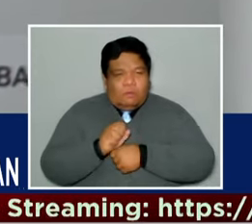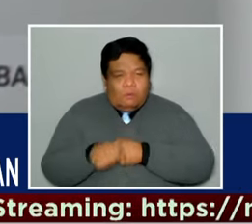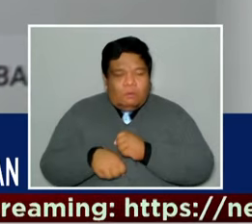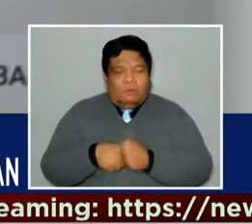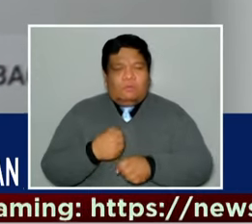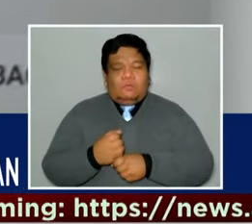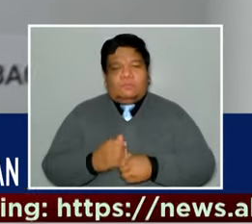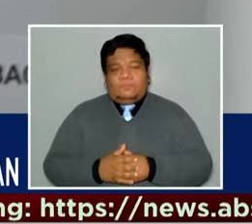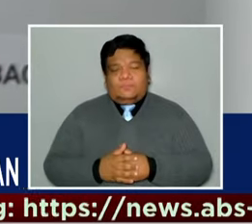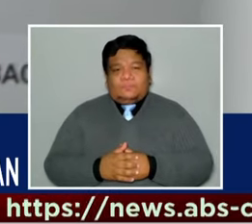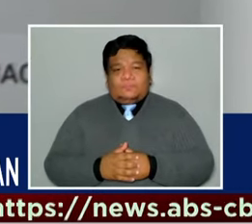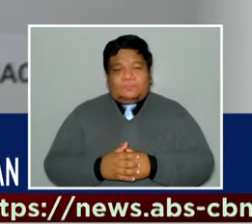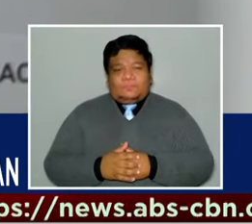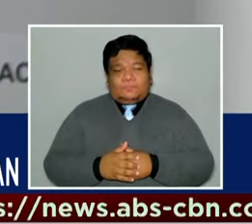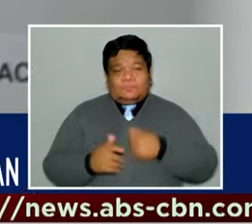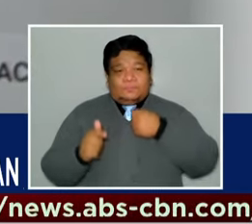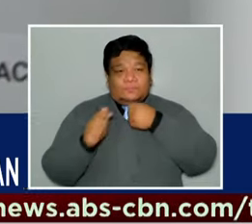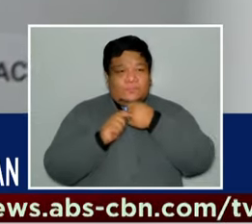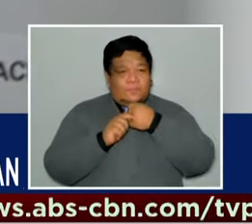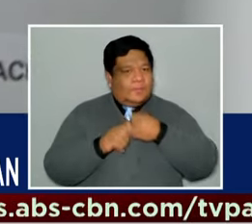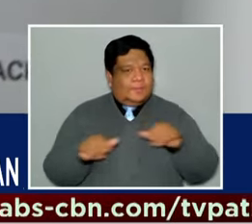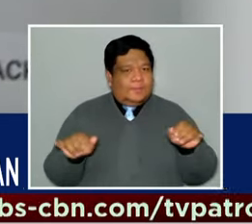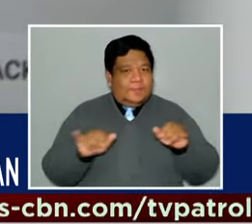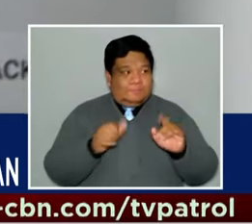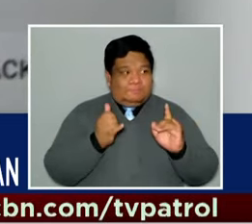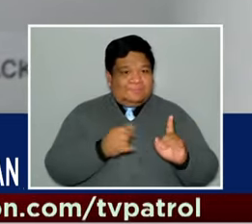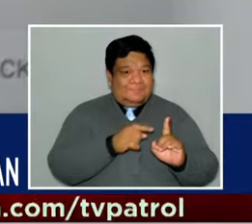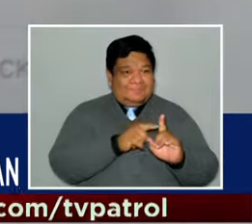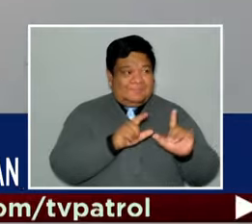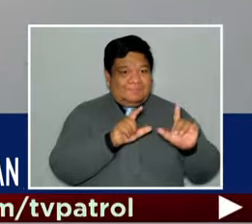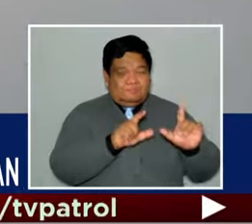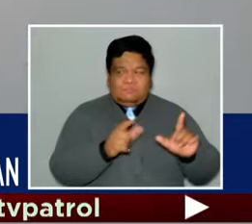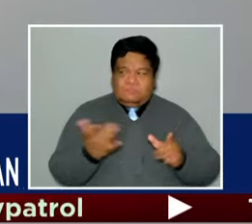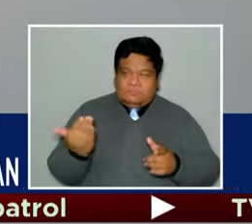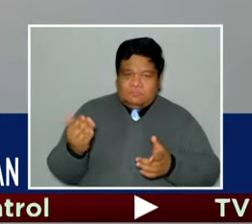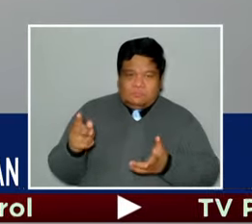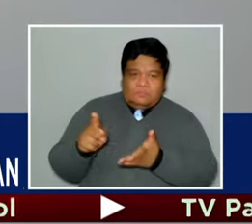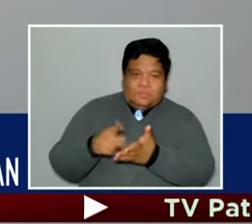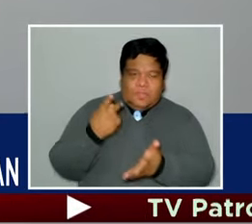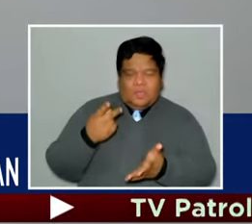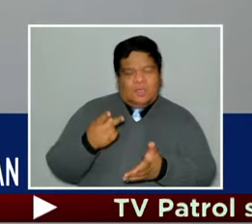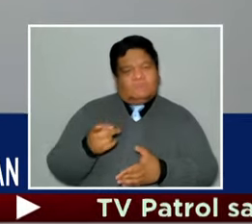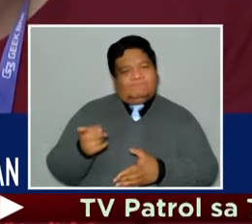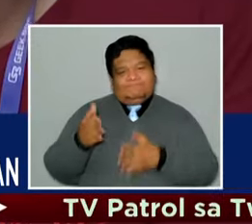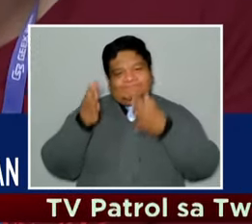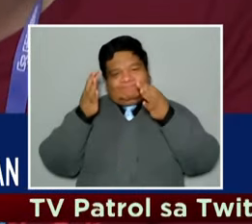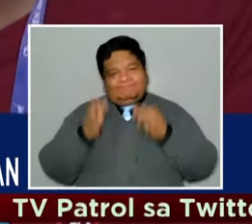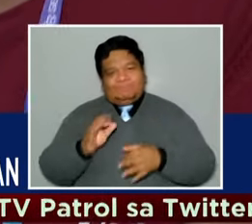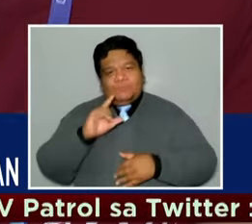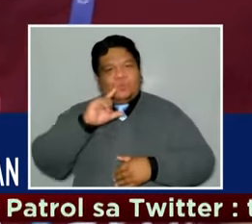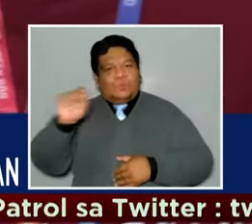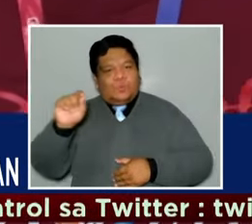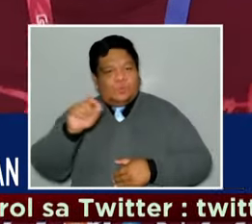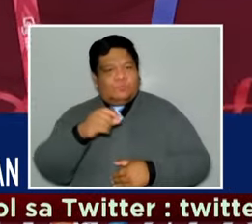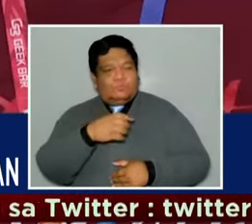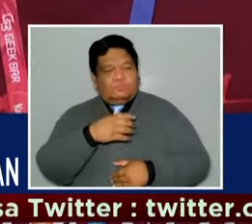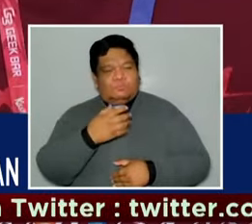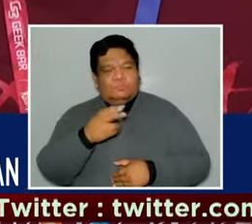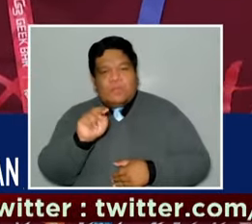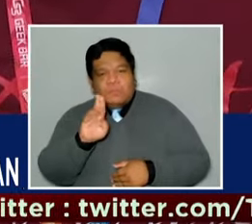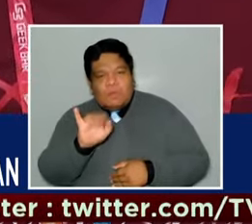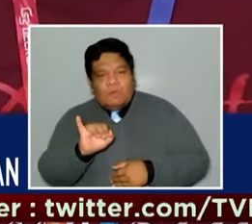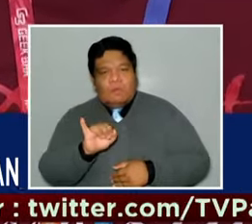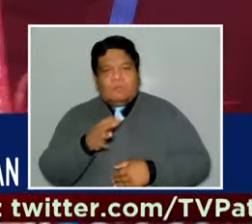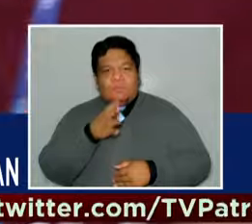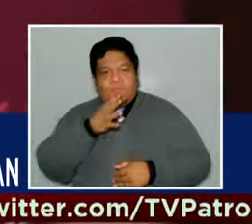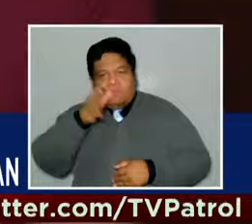rin umano ng pera si Abanyo mula sa biktima kaya't nagsumbong na ito sa magulang at sa NBI. Sinamantala mo pagkabata, isip